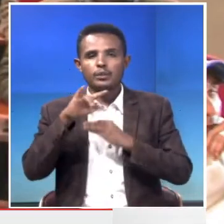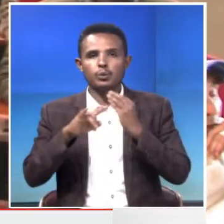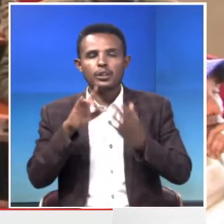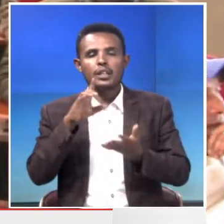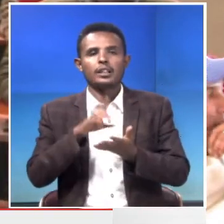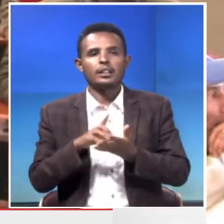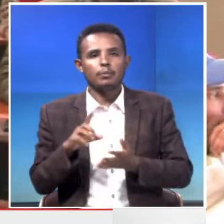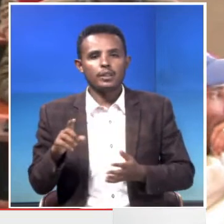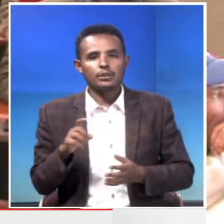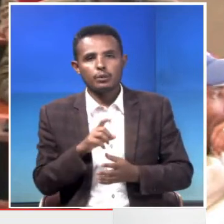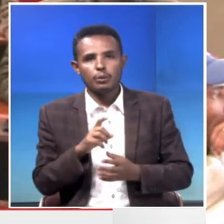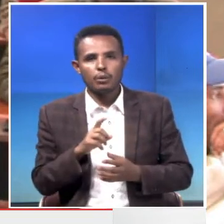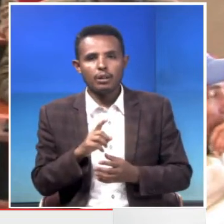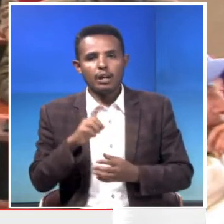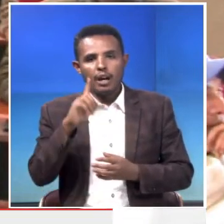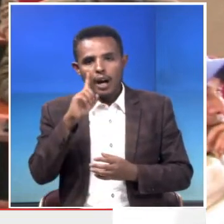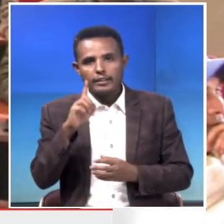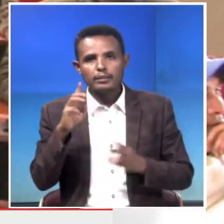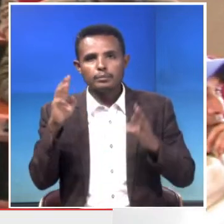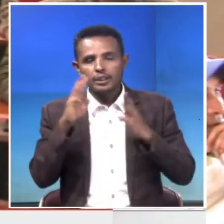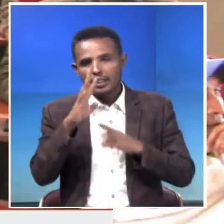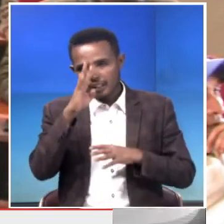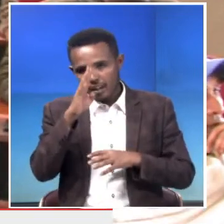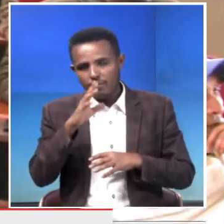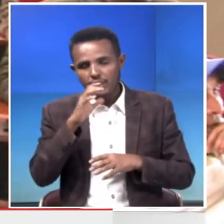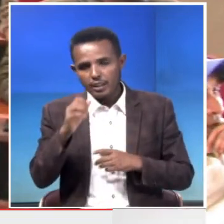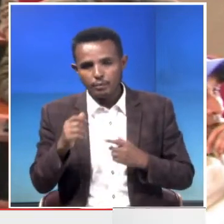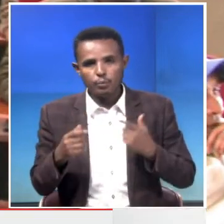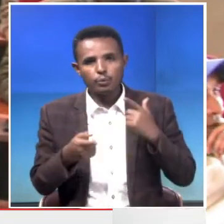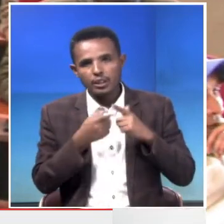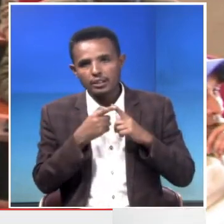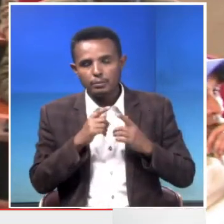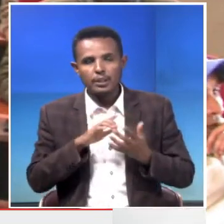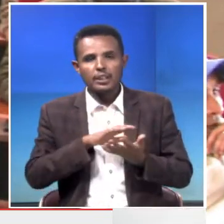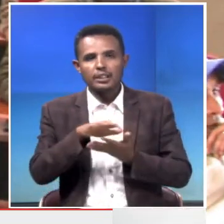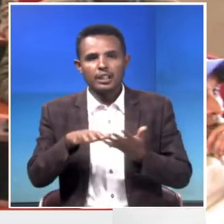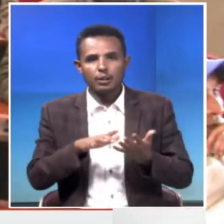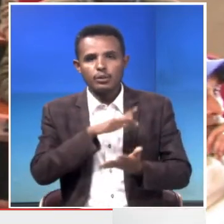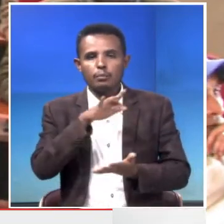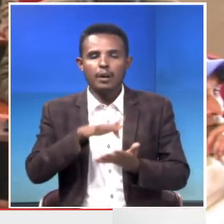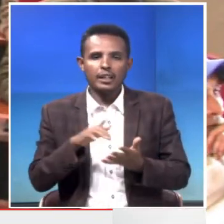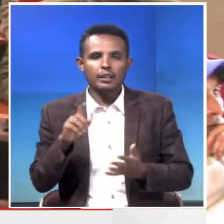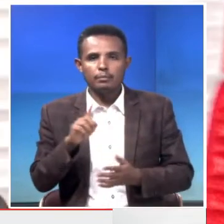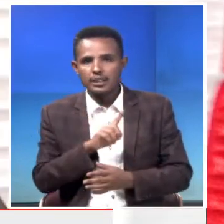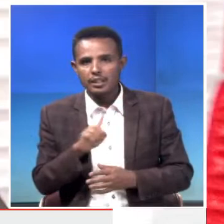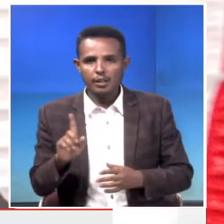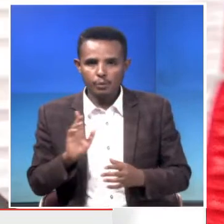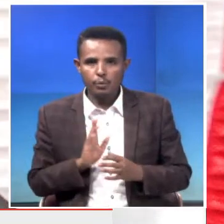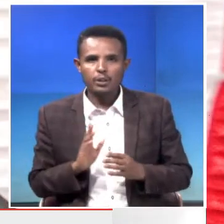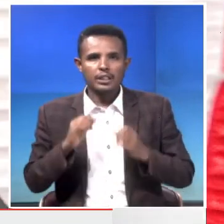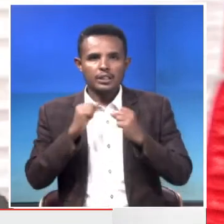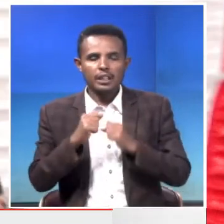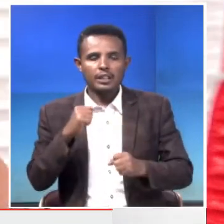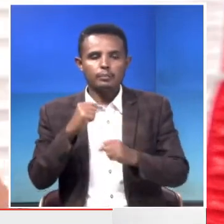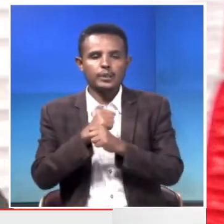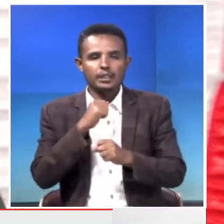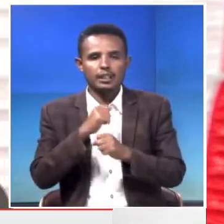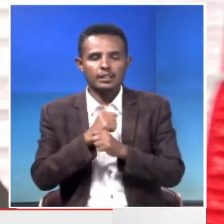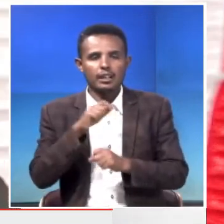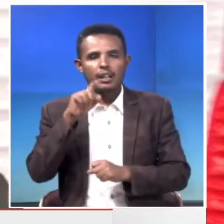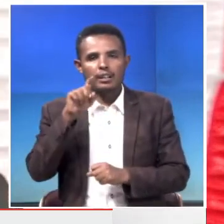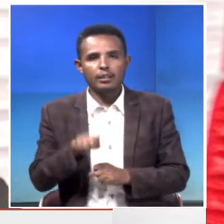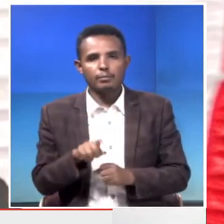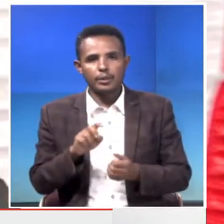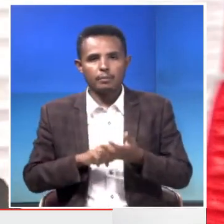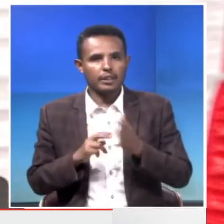ስለሆነ አንድም ችግር እንዳይፈጠርበት፣ ሁለተኛ የቀውስ ማዕከልም እንዳይሆን ጠንከር ያለ ስራ አሁን መስራት ይጠበቅብናል። አሁን እኛ